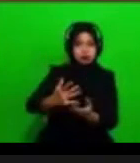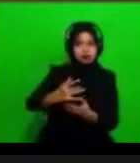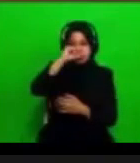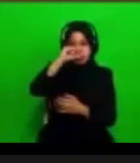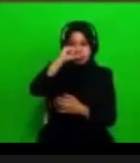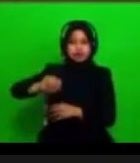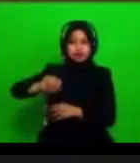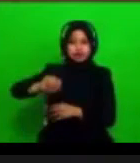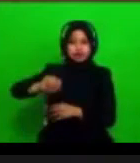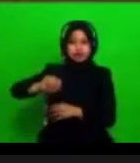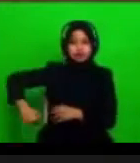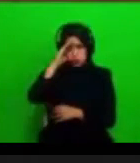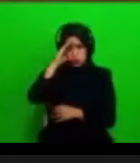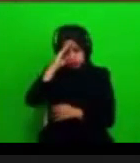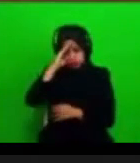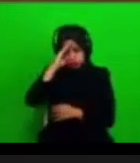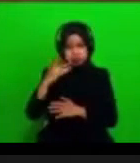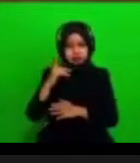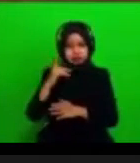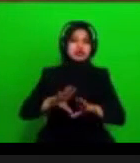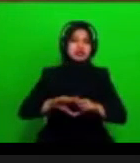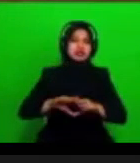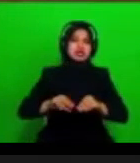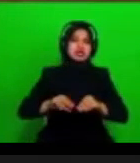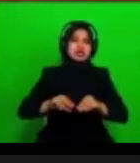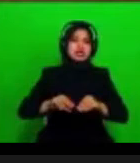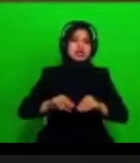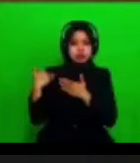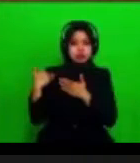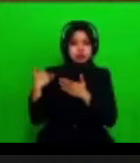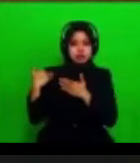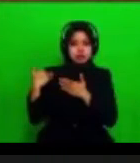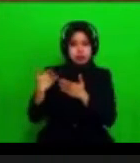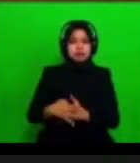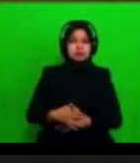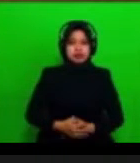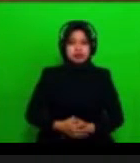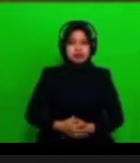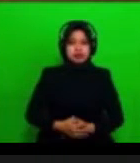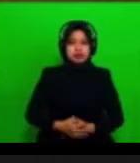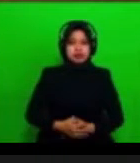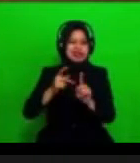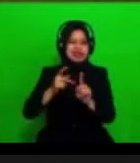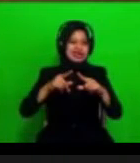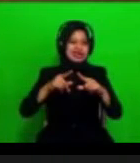terus kami. Ya Allah yang Maha Pengasih lagi Maha Pemelihara,